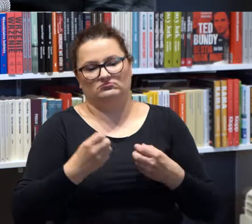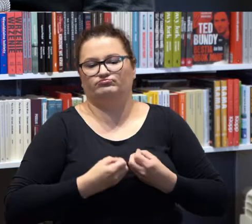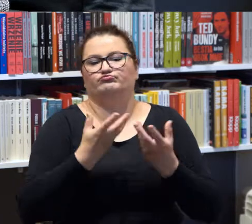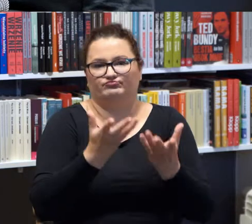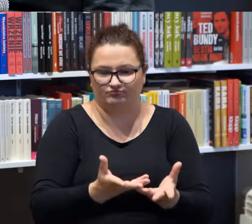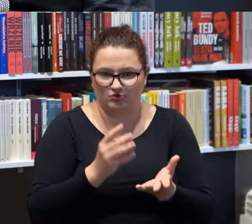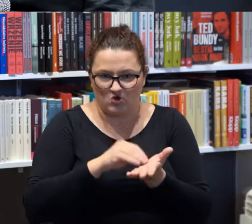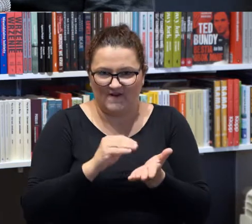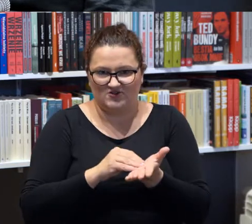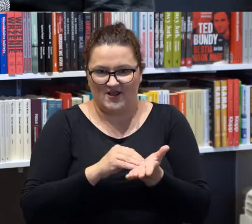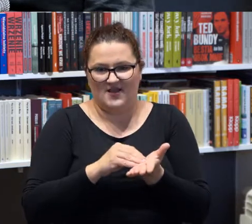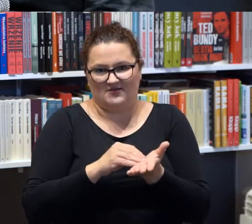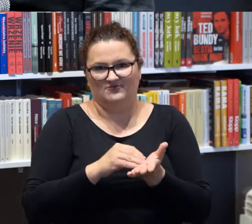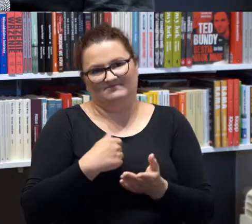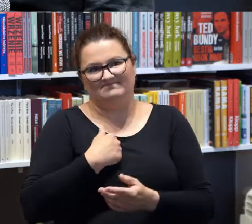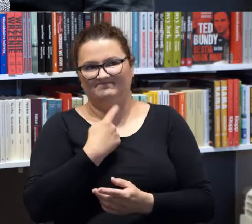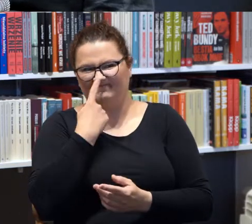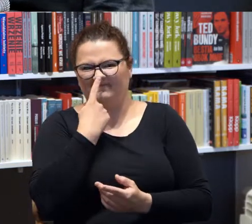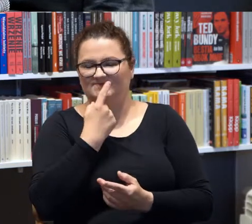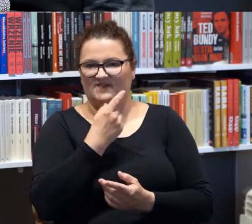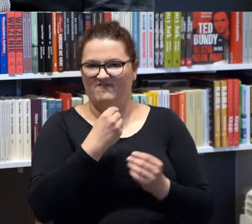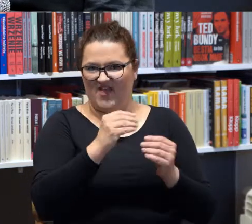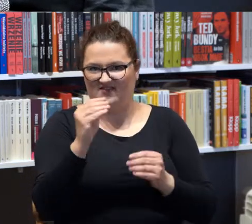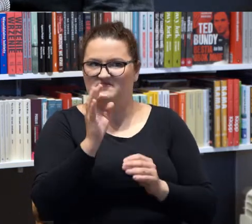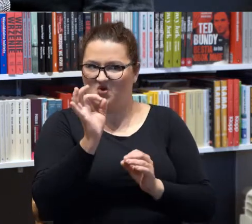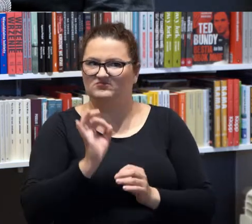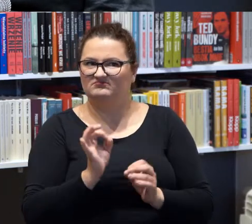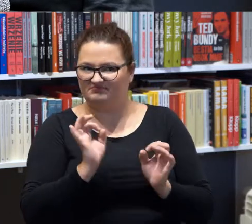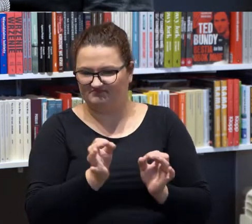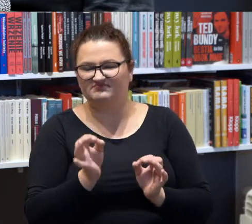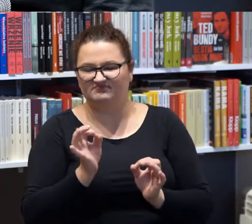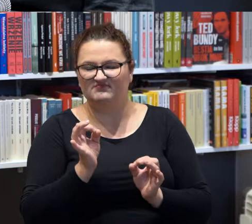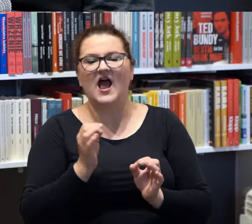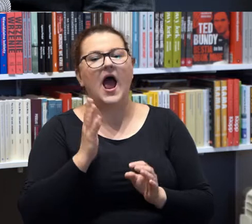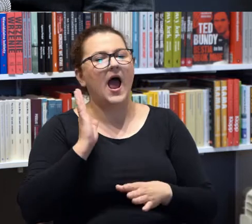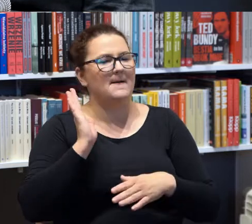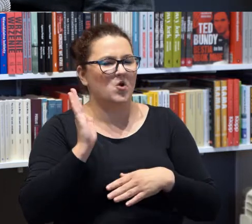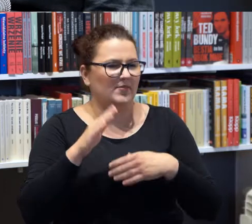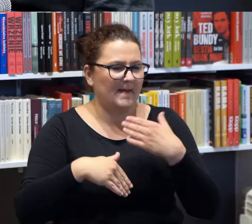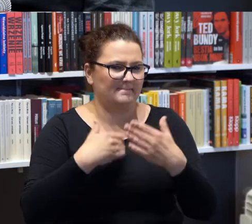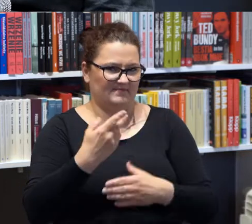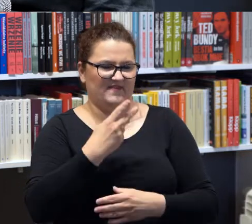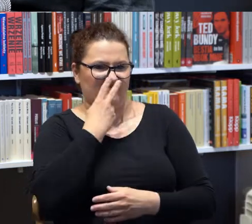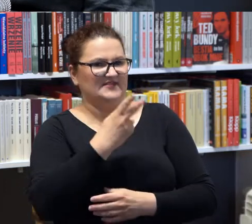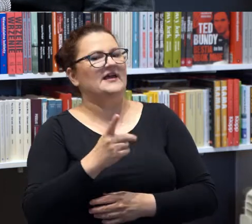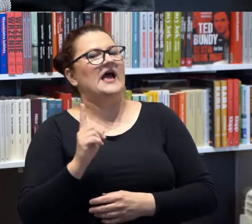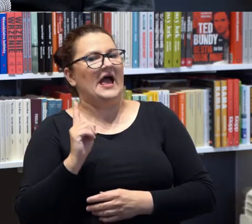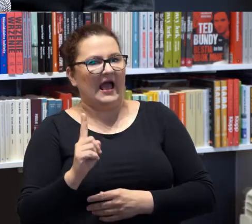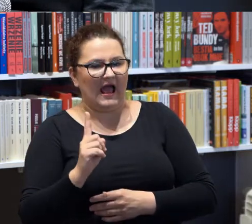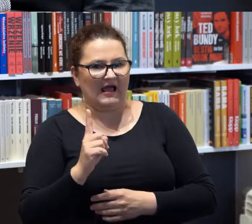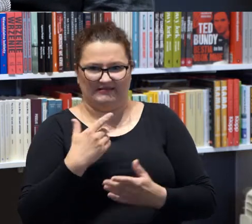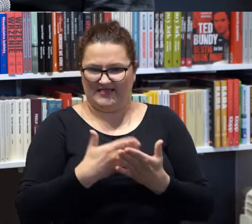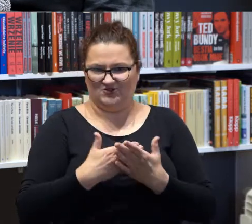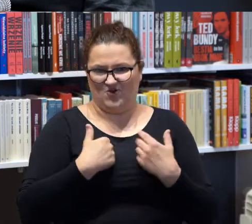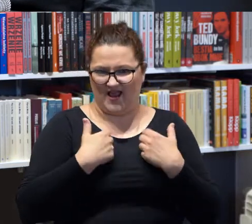jednak jest powszechniejsze niż się sądzi. Ale potem zdałam sobie sprawę z tego, że hola hola, dlaczego właściwie bym